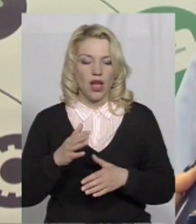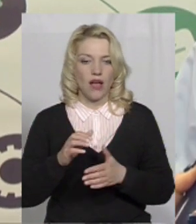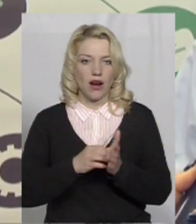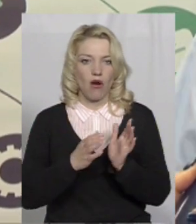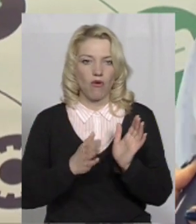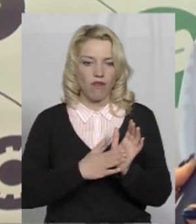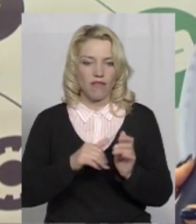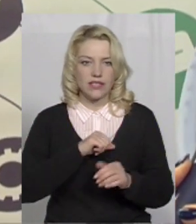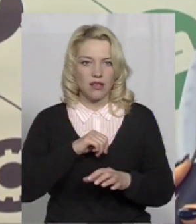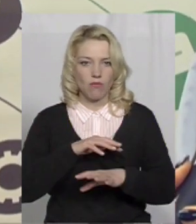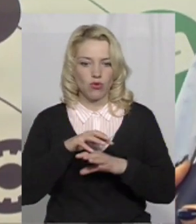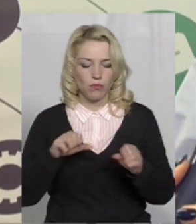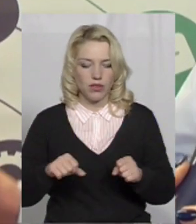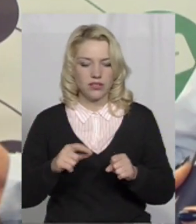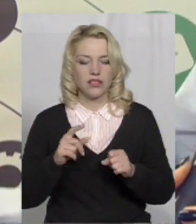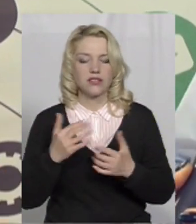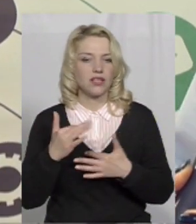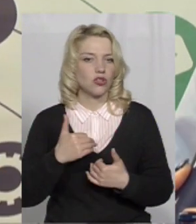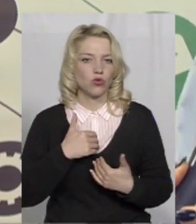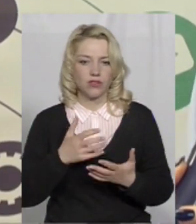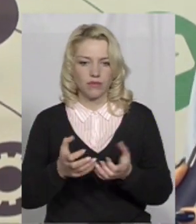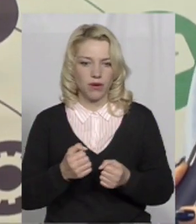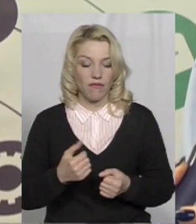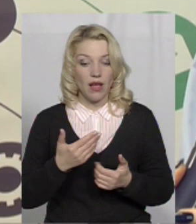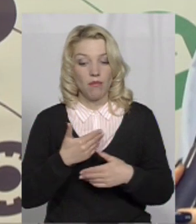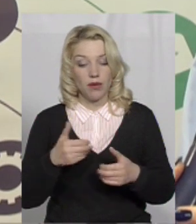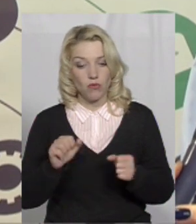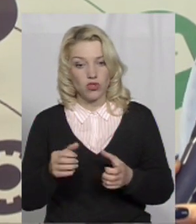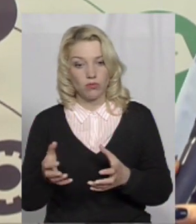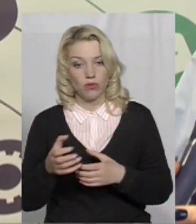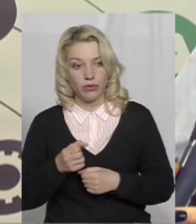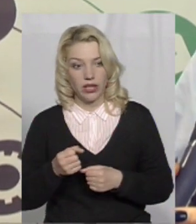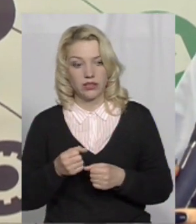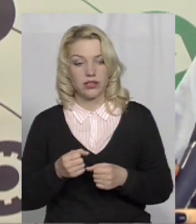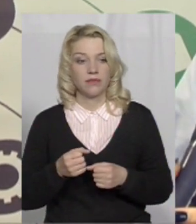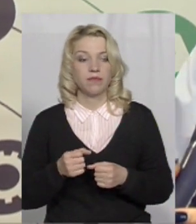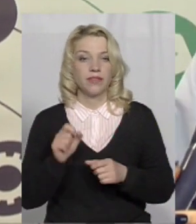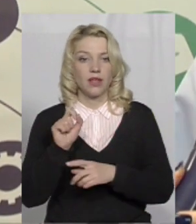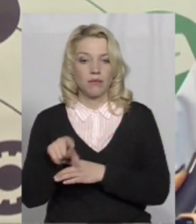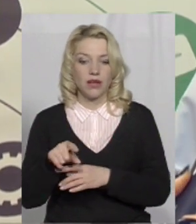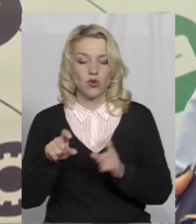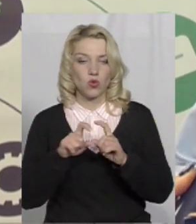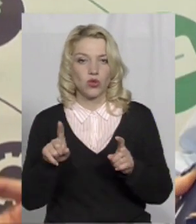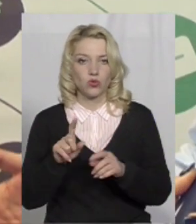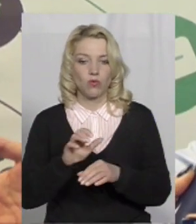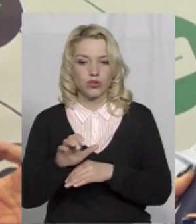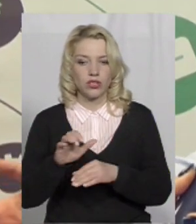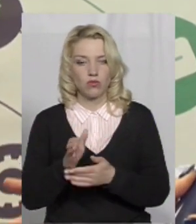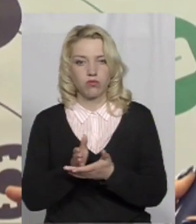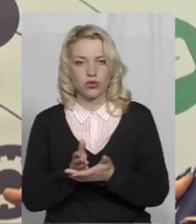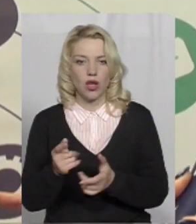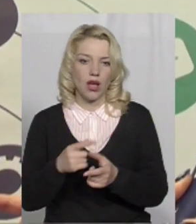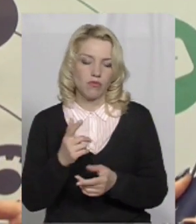скільки брав, то тепер у нас буде вибір. Ми можемо наймати того самого організацію, яка постачає послугу, або